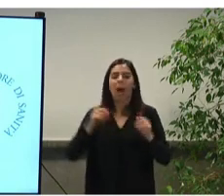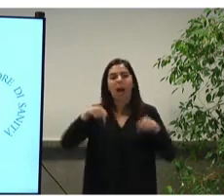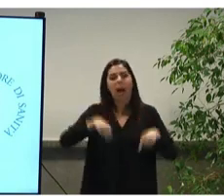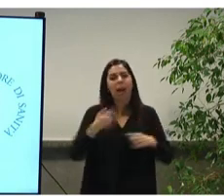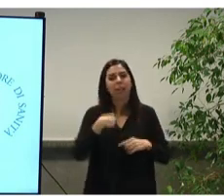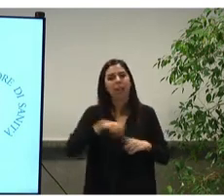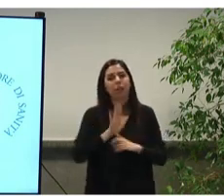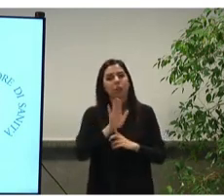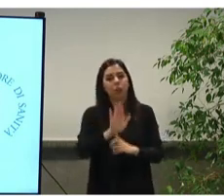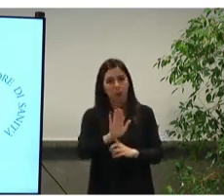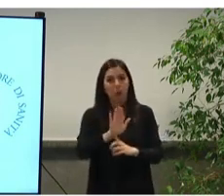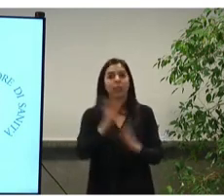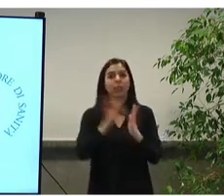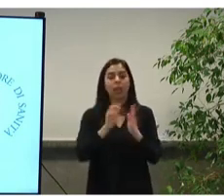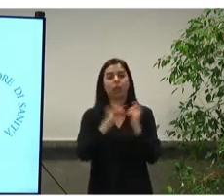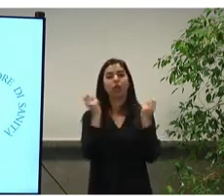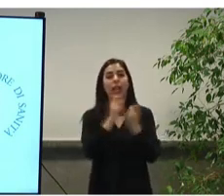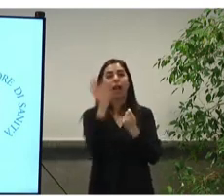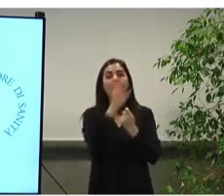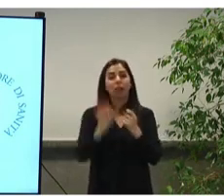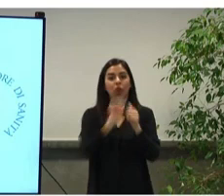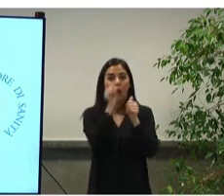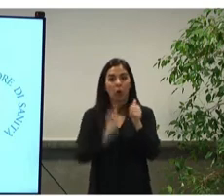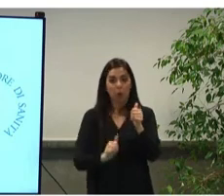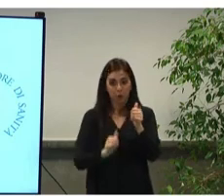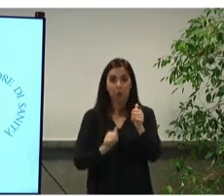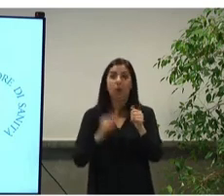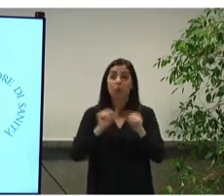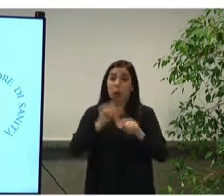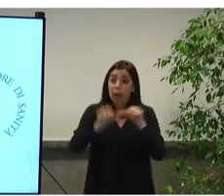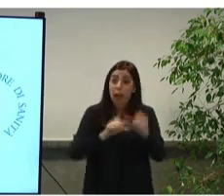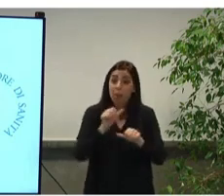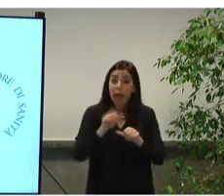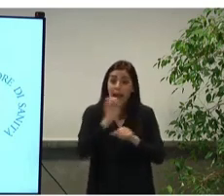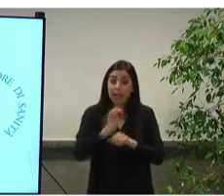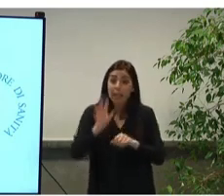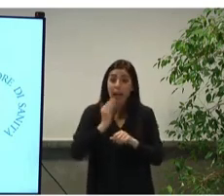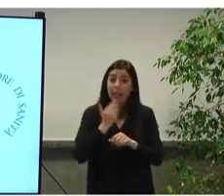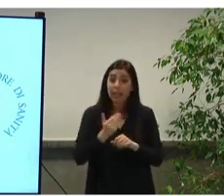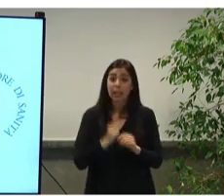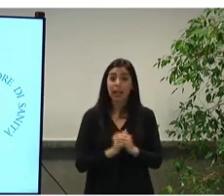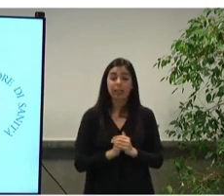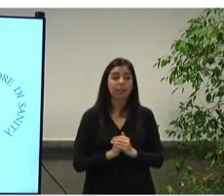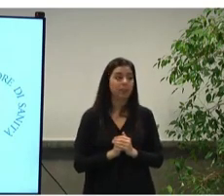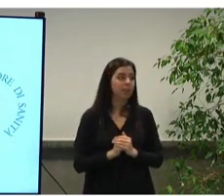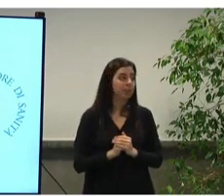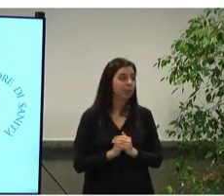intanto dimostriamo il dato regionale. Se vai alla prossima slide, grazie.